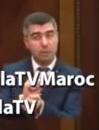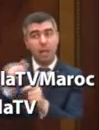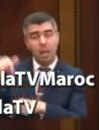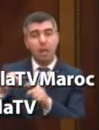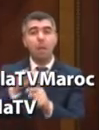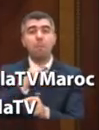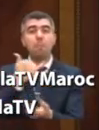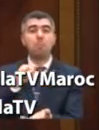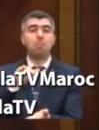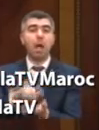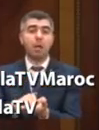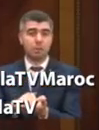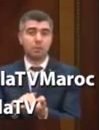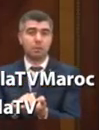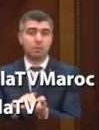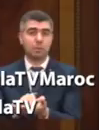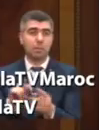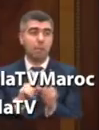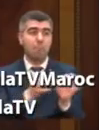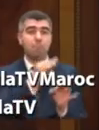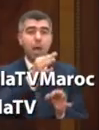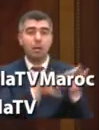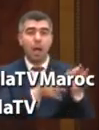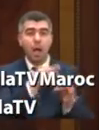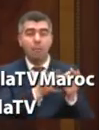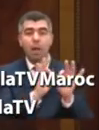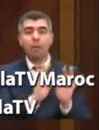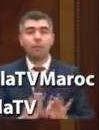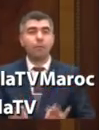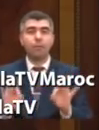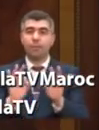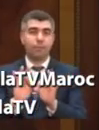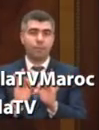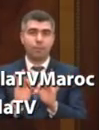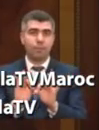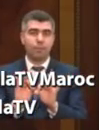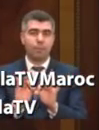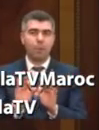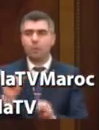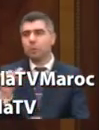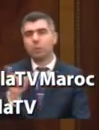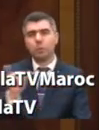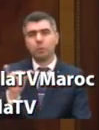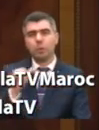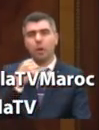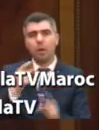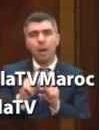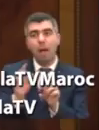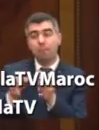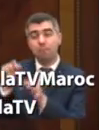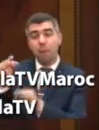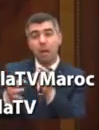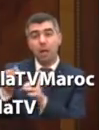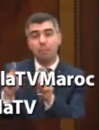لم تشملهم أي محاكمة، وأي محاكمة يا ترى يمكن أن يخضعوا لها وهم لم